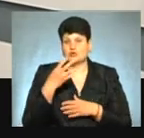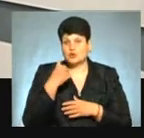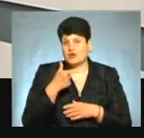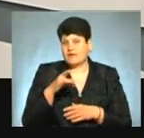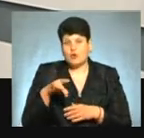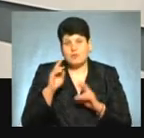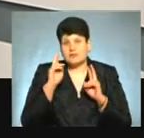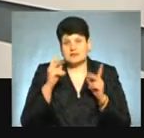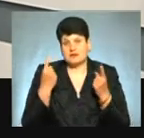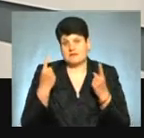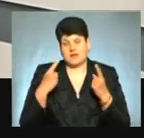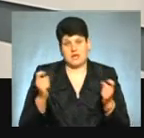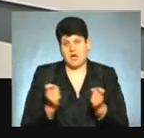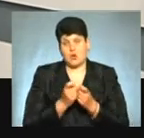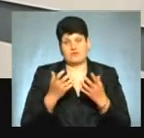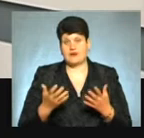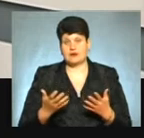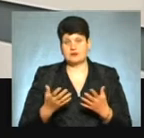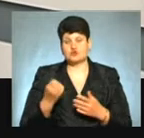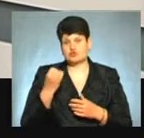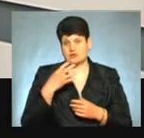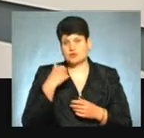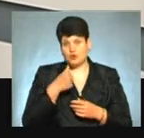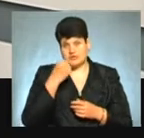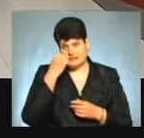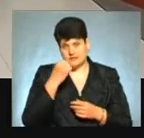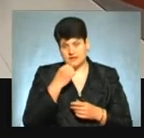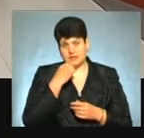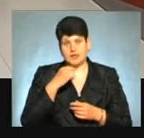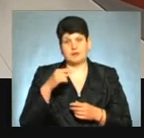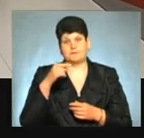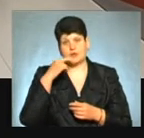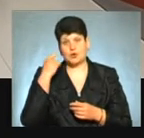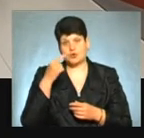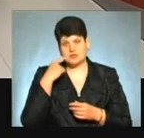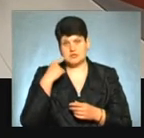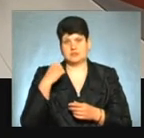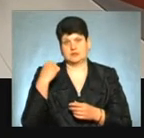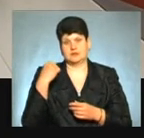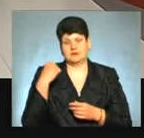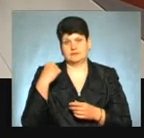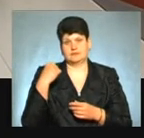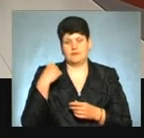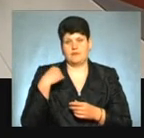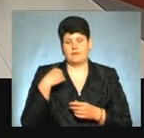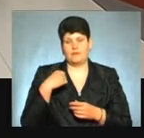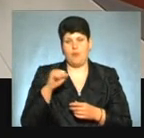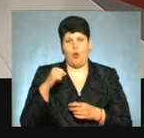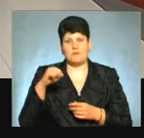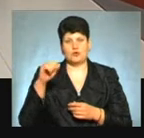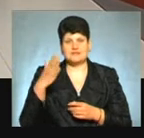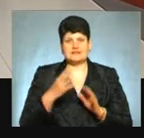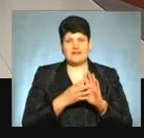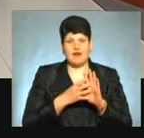якихось таких ось величезних конфліктів. Власне, з 2014 року завдяки російській побідобєсії вийшло з 9 травня